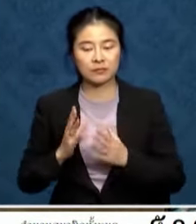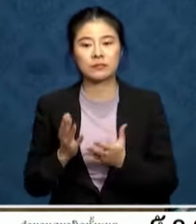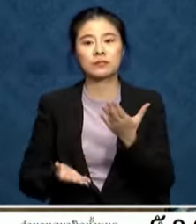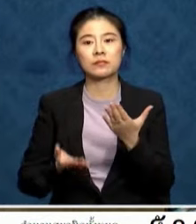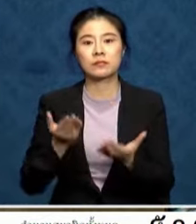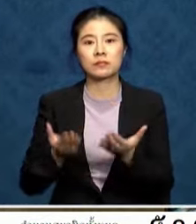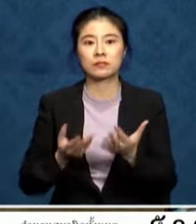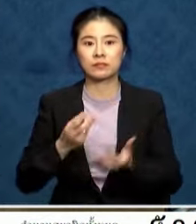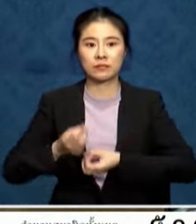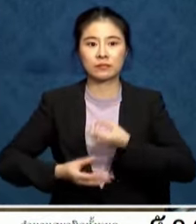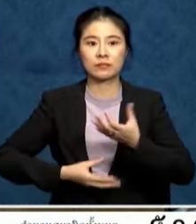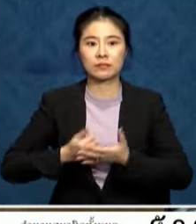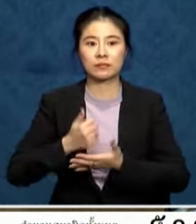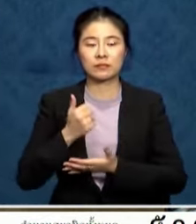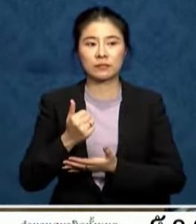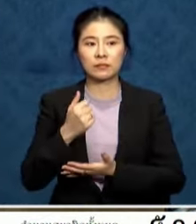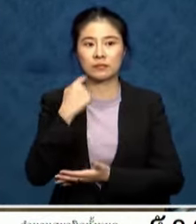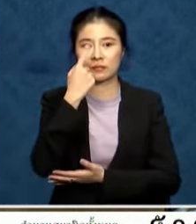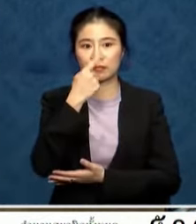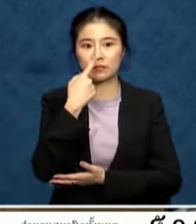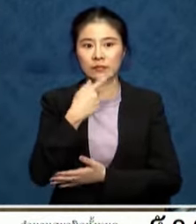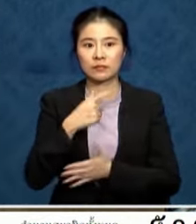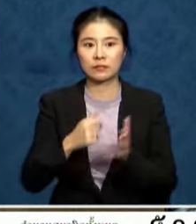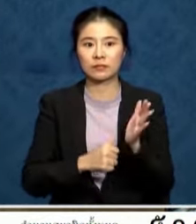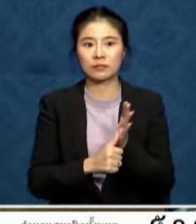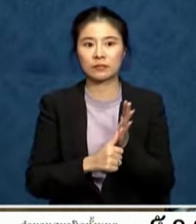ามไม่ว่าจะเห็นด้วยกับการแก้รัฐธรร